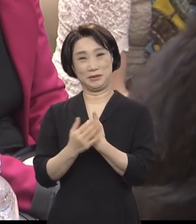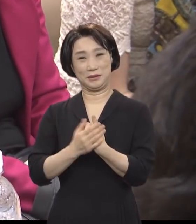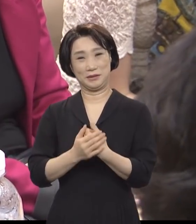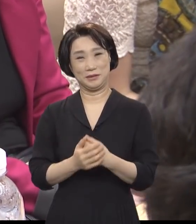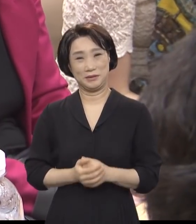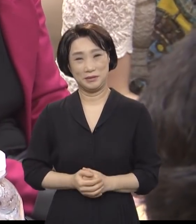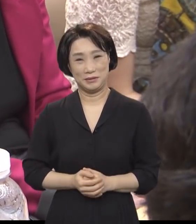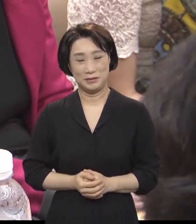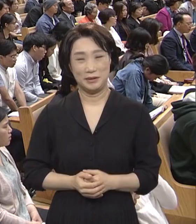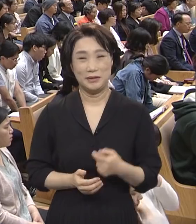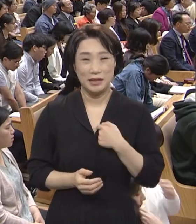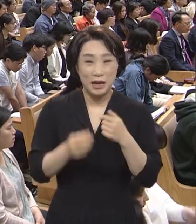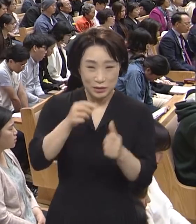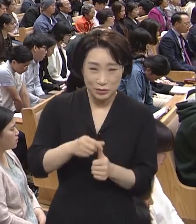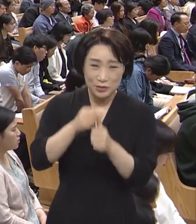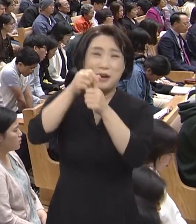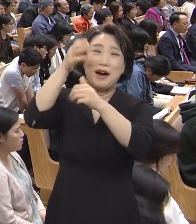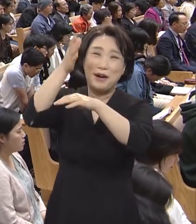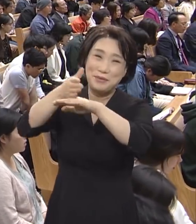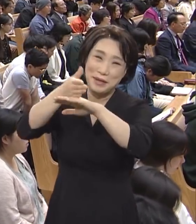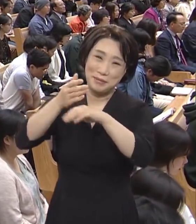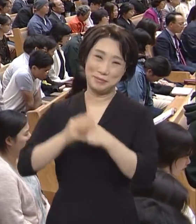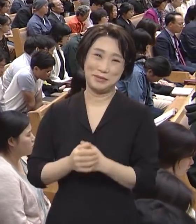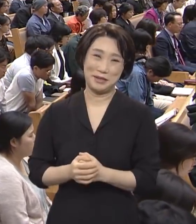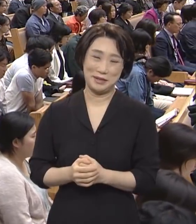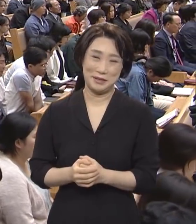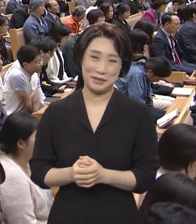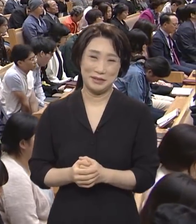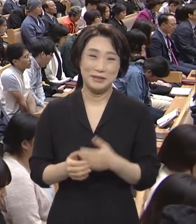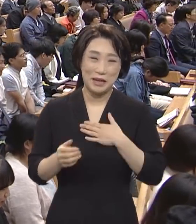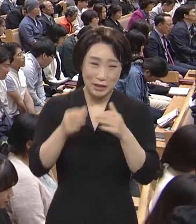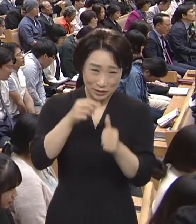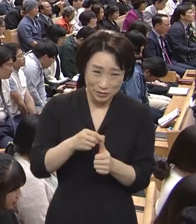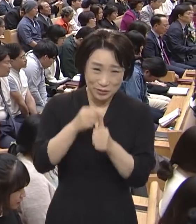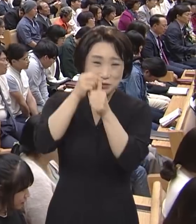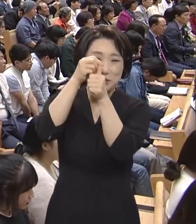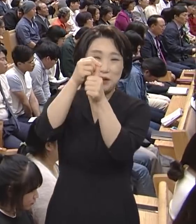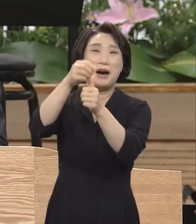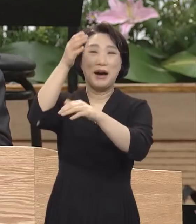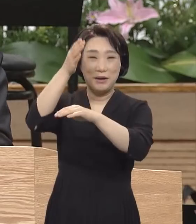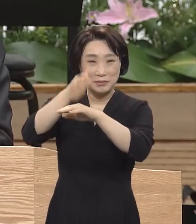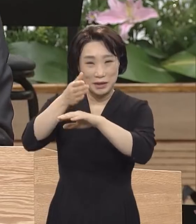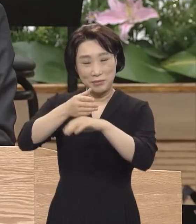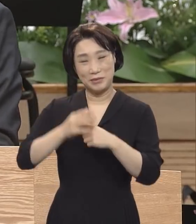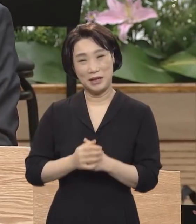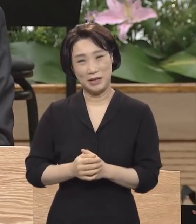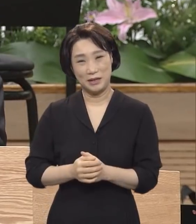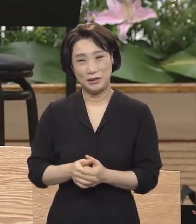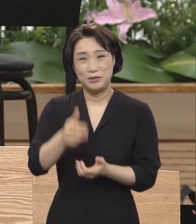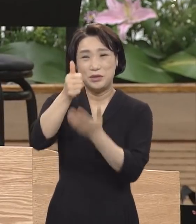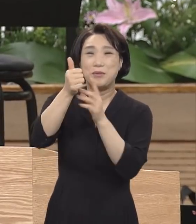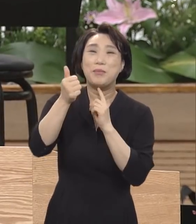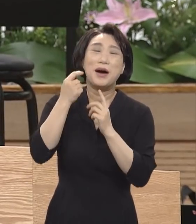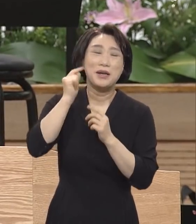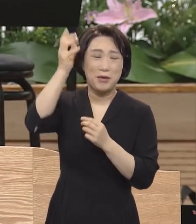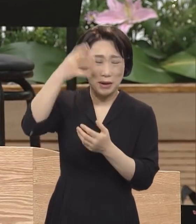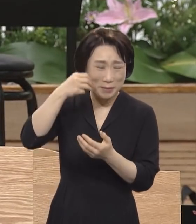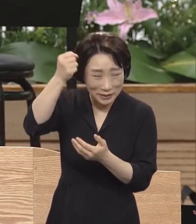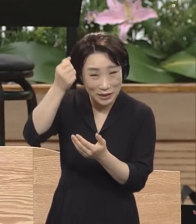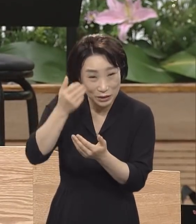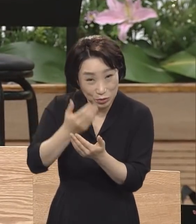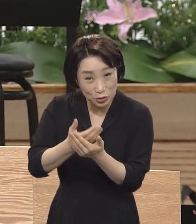나를 살려주심을 감사합니다 구원해 주심을 감사합니다 주님만 용광을